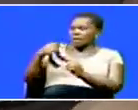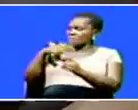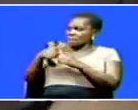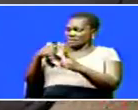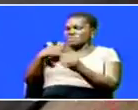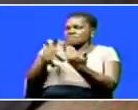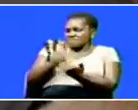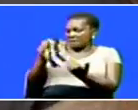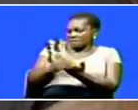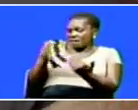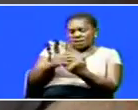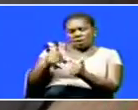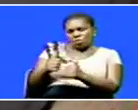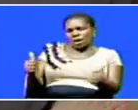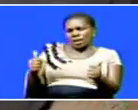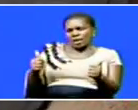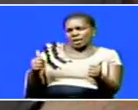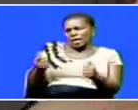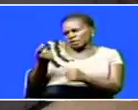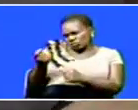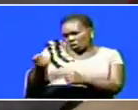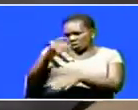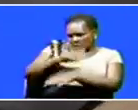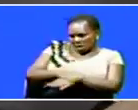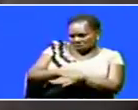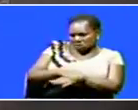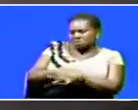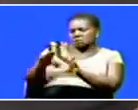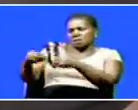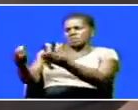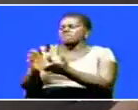nashukua jukumu ya kumuangari. Ile kitu kidogo napata na mpe.